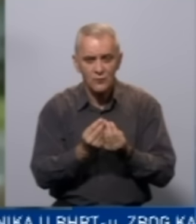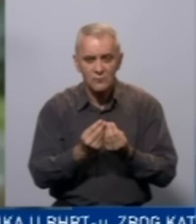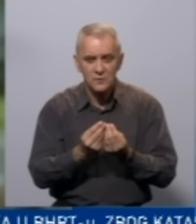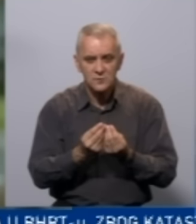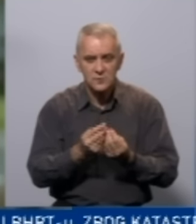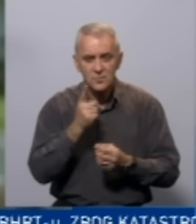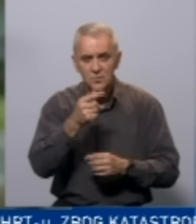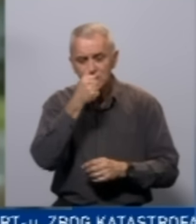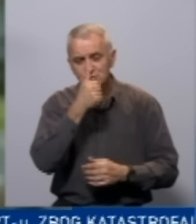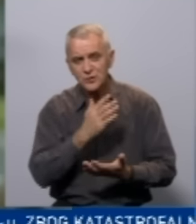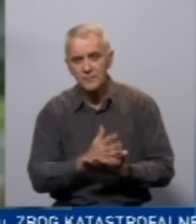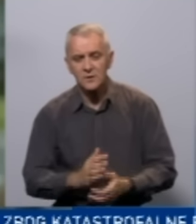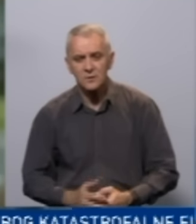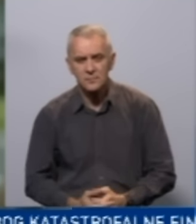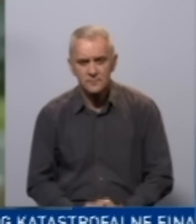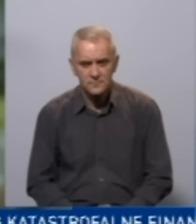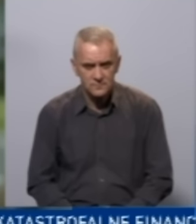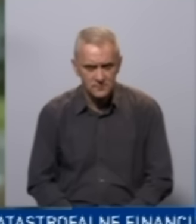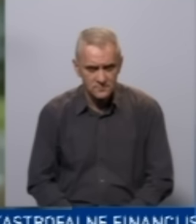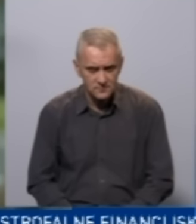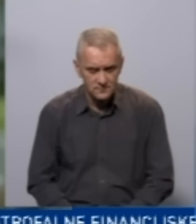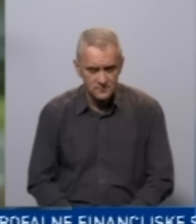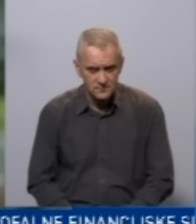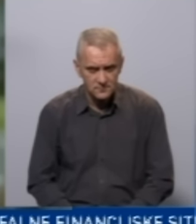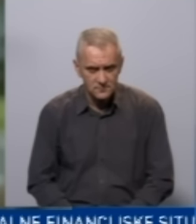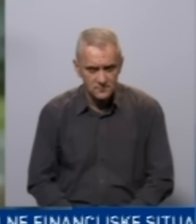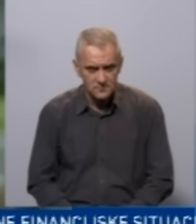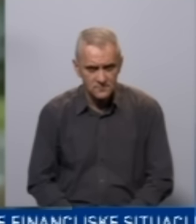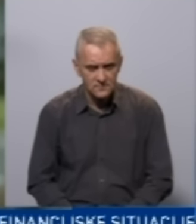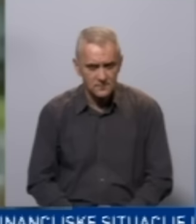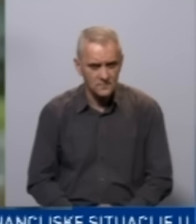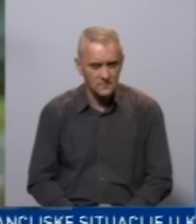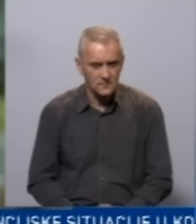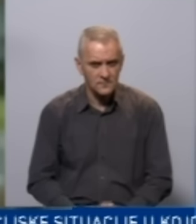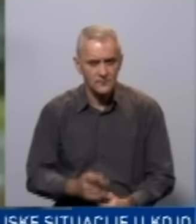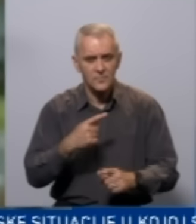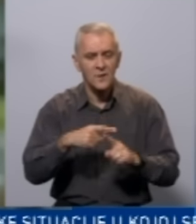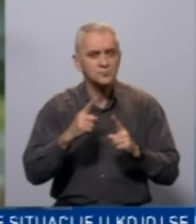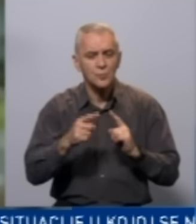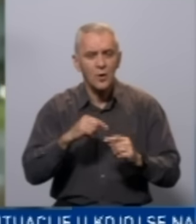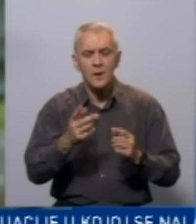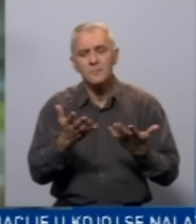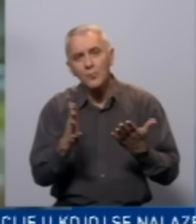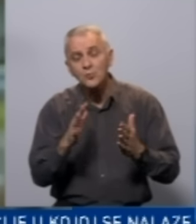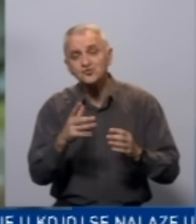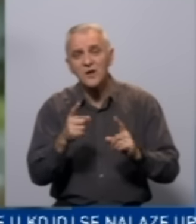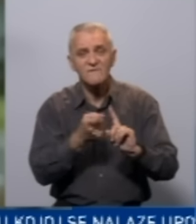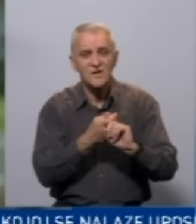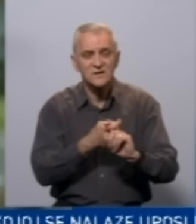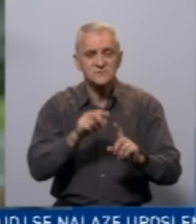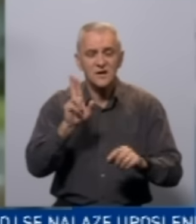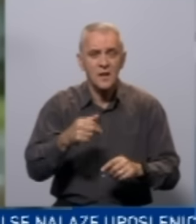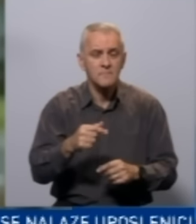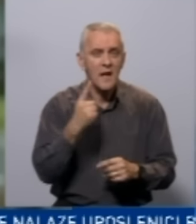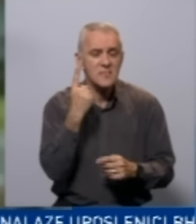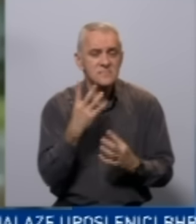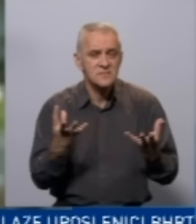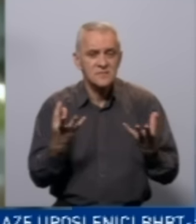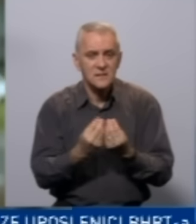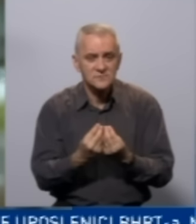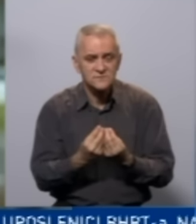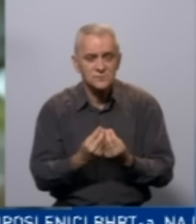sudski utvrđene činjenice i da zaista se radi na tome da makar u Federaciji imamo jedinstven plan i program kojim se uči o genocidu i o ratu u